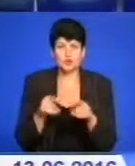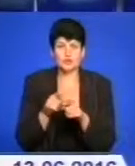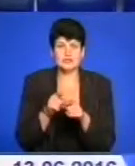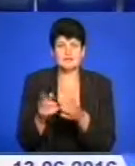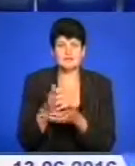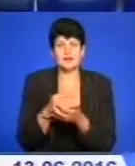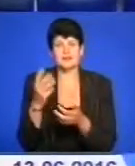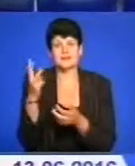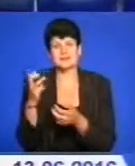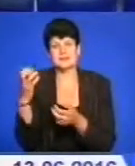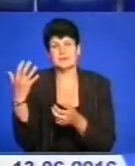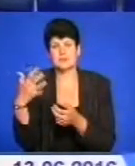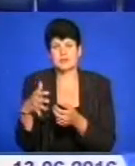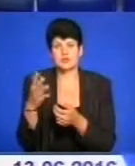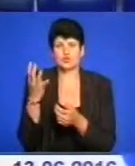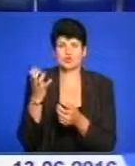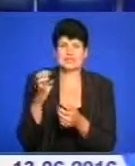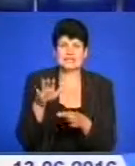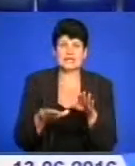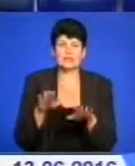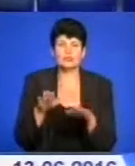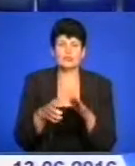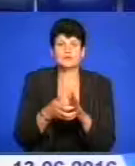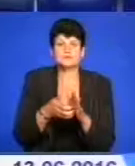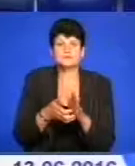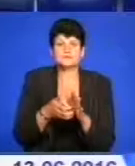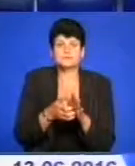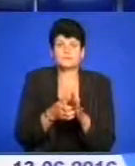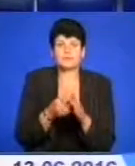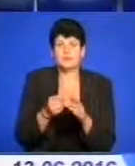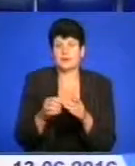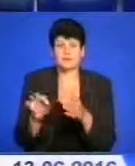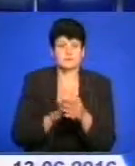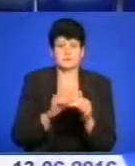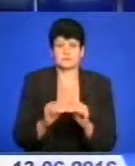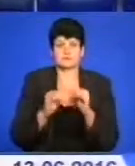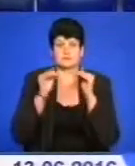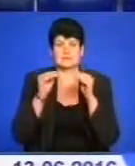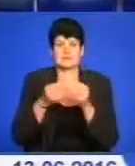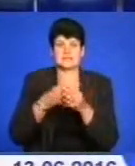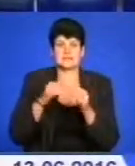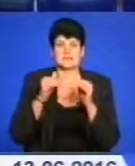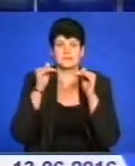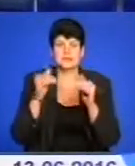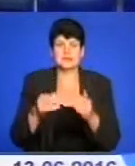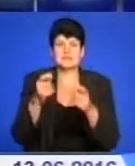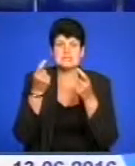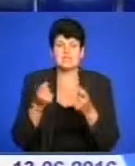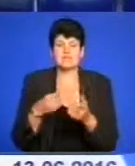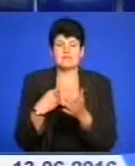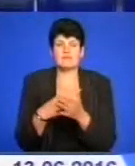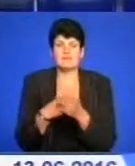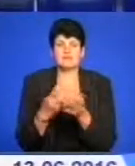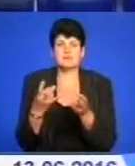по 350-400 кілограмів. Тому дефіцит спровокував ріст цін. Здешевлення вартості помідорів і огірків